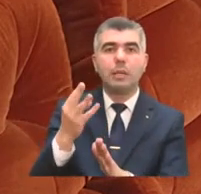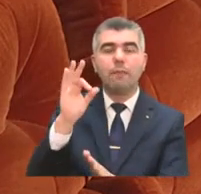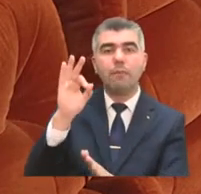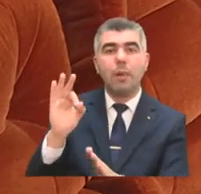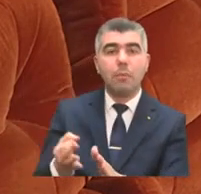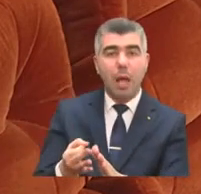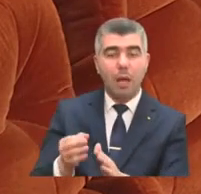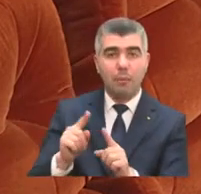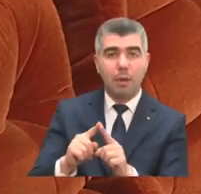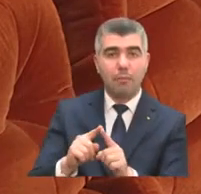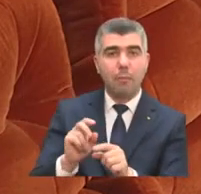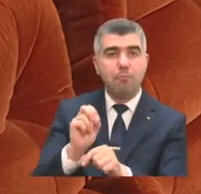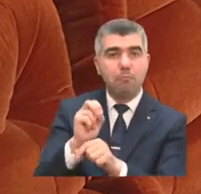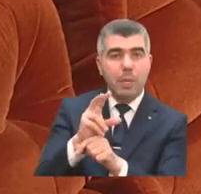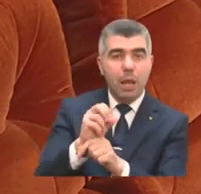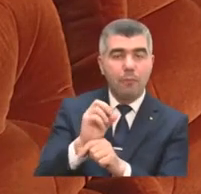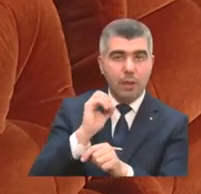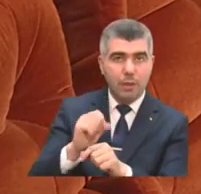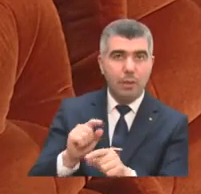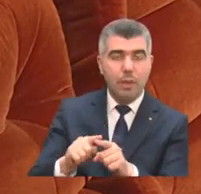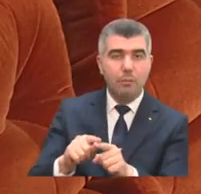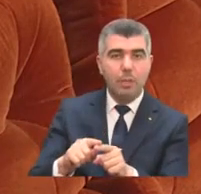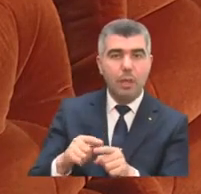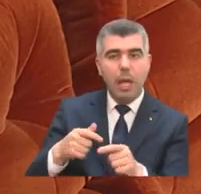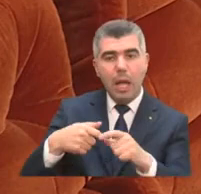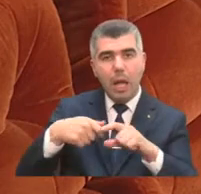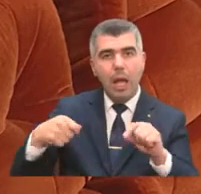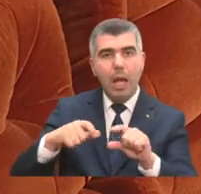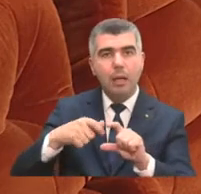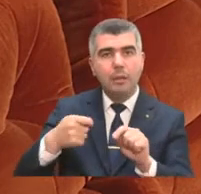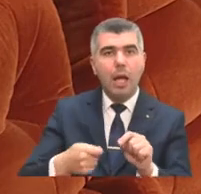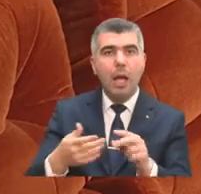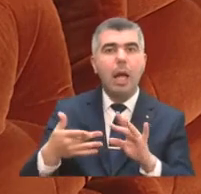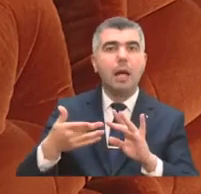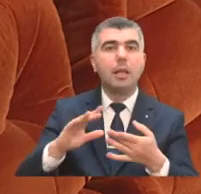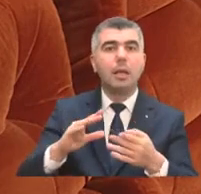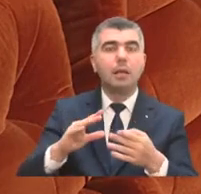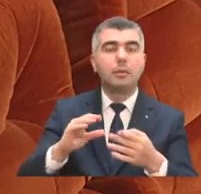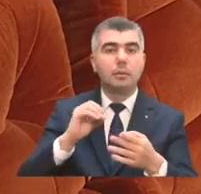عبر الخطوط القصيرة المدى حجزوا تذاكر ديالهم مسبقا،